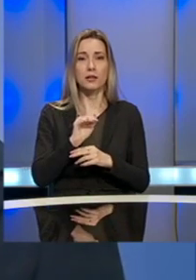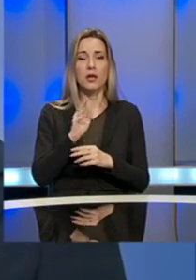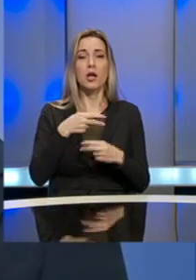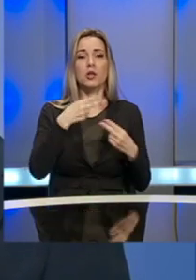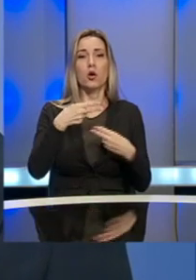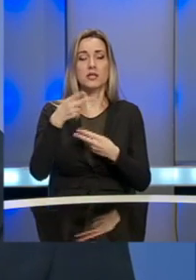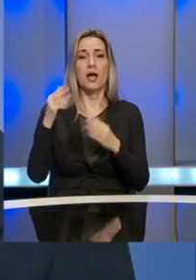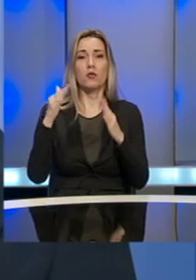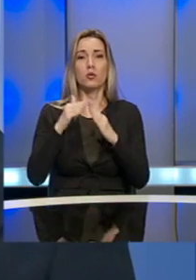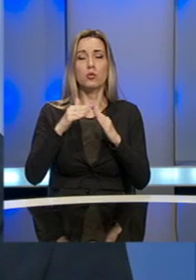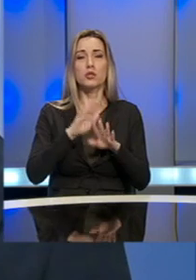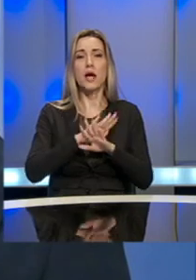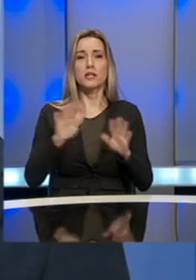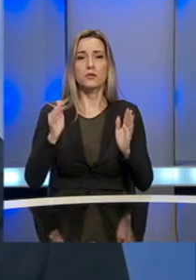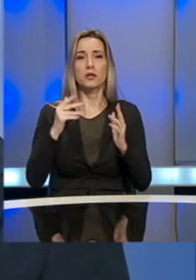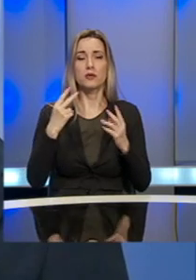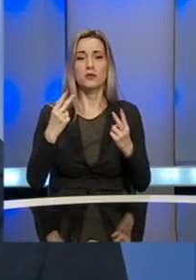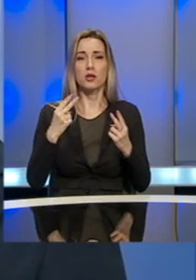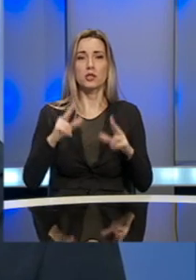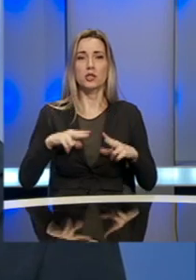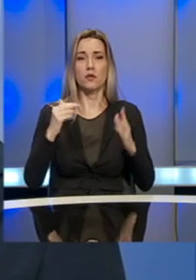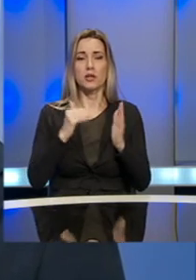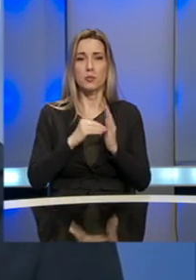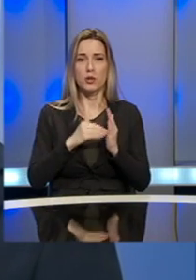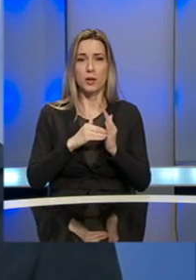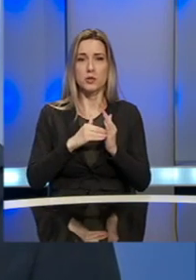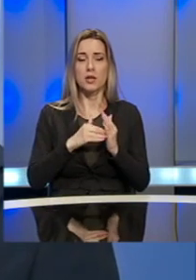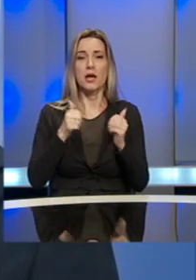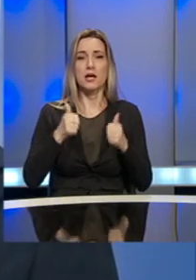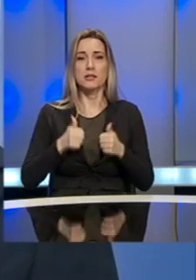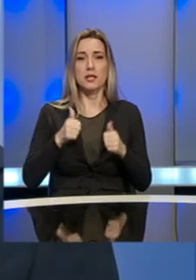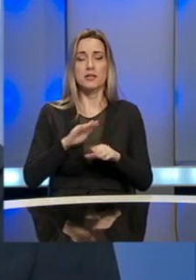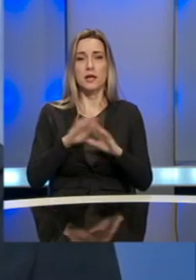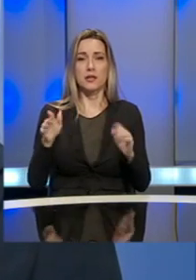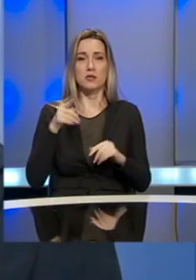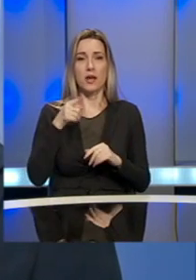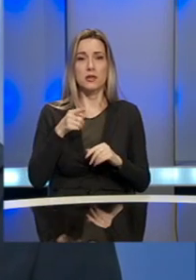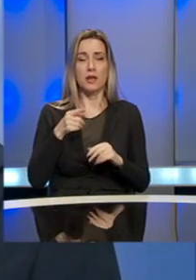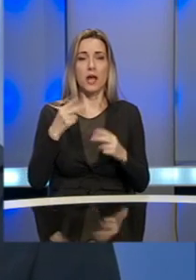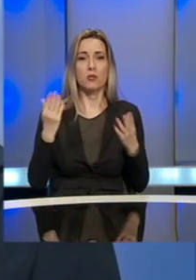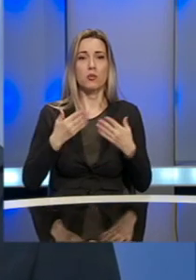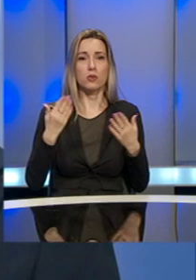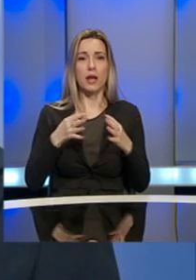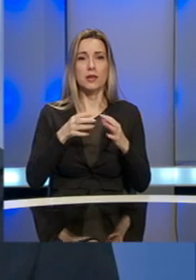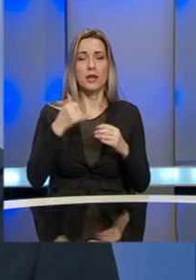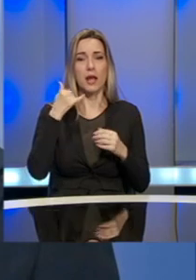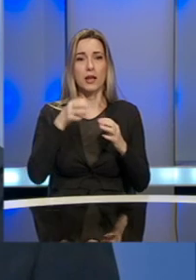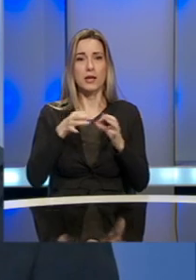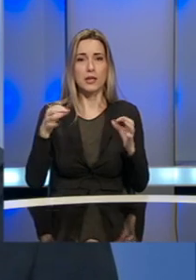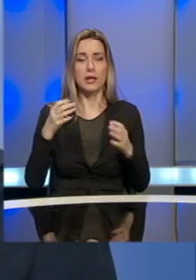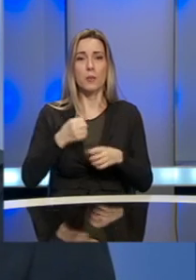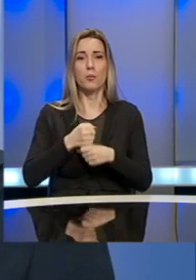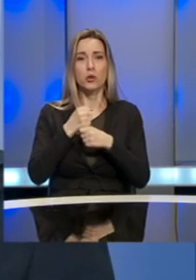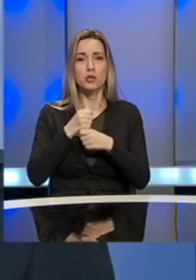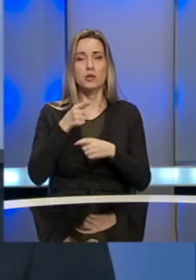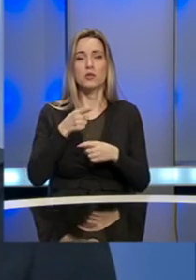kuća svih osnovnih životnih potrepština, to funkcioniše. I za sada, evo, sve te urgentne linije pomoći ili podrške